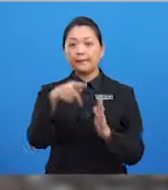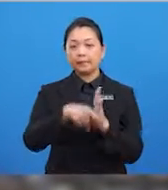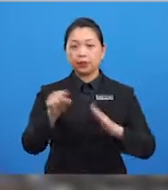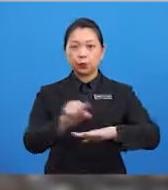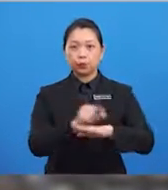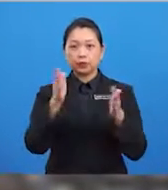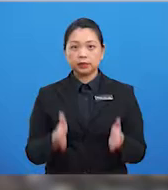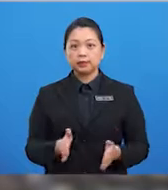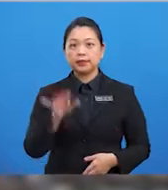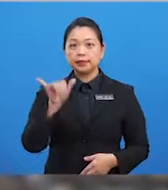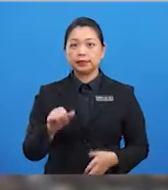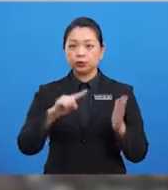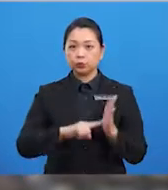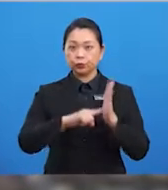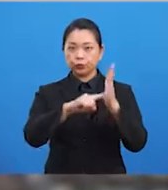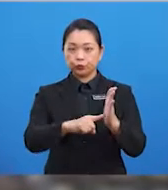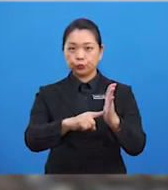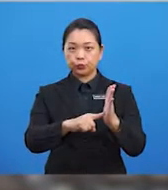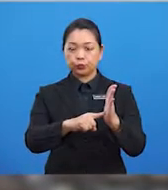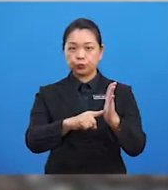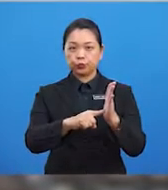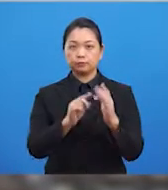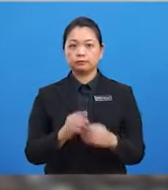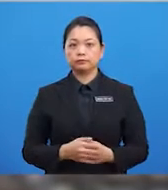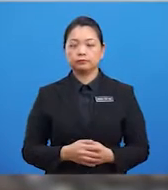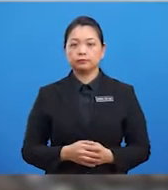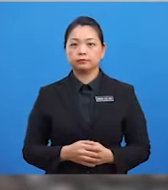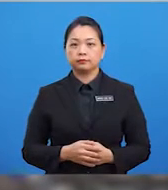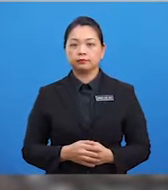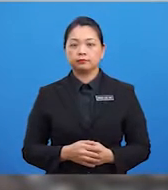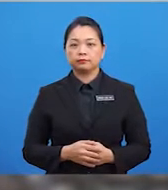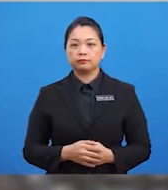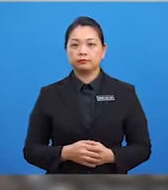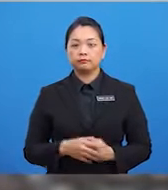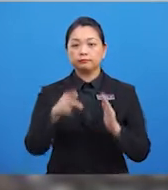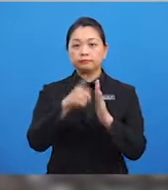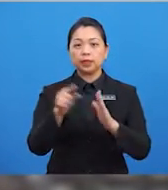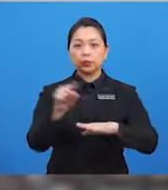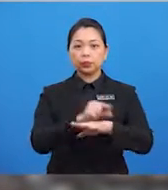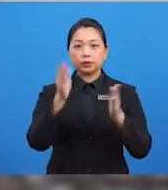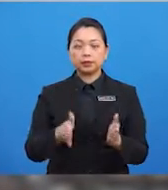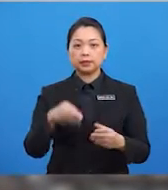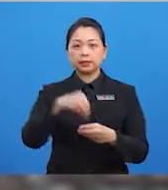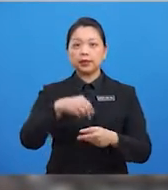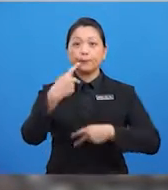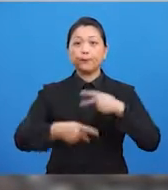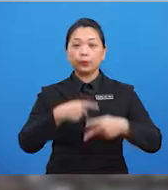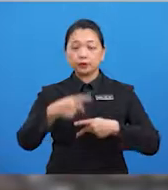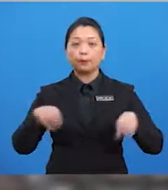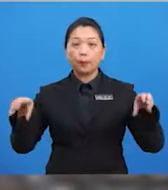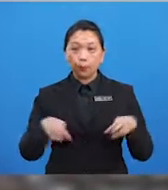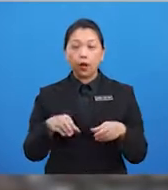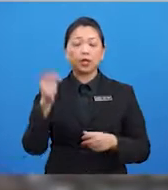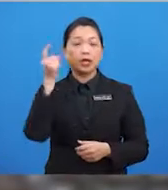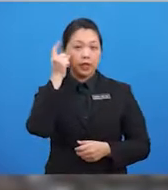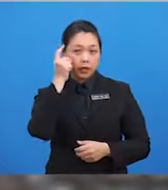yang menunjukkan kajian ke atas pengguna dalam proses membuat